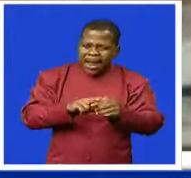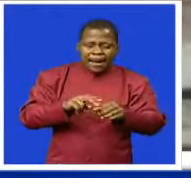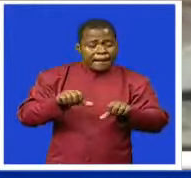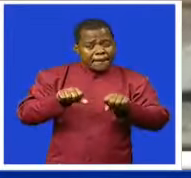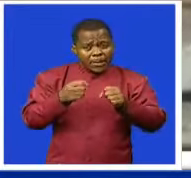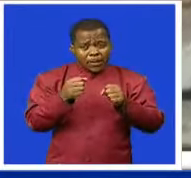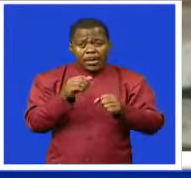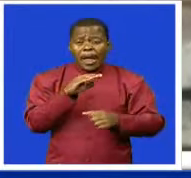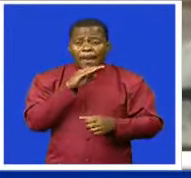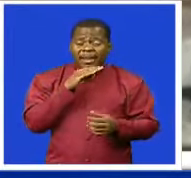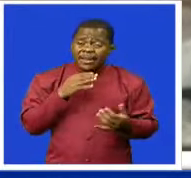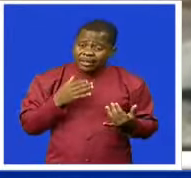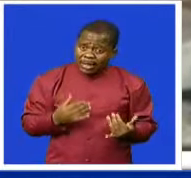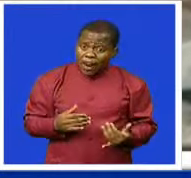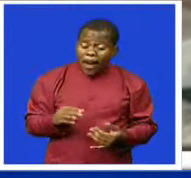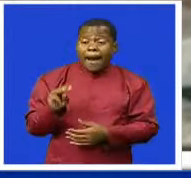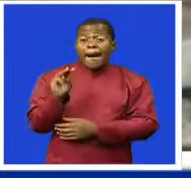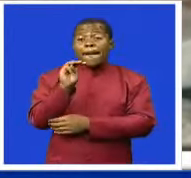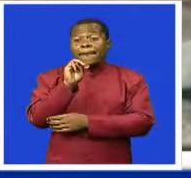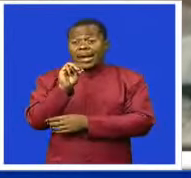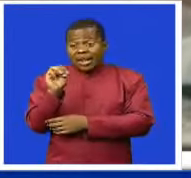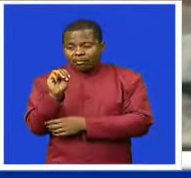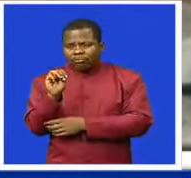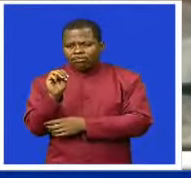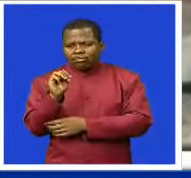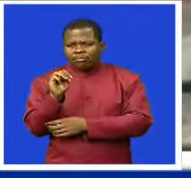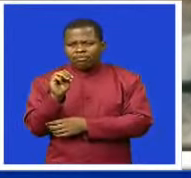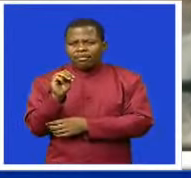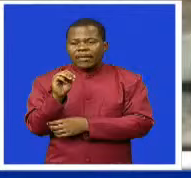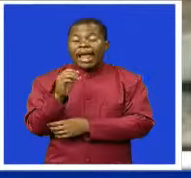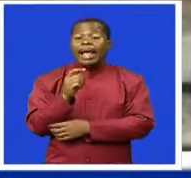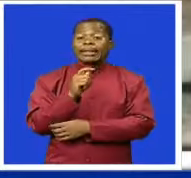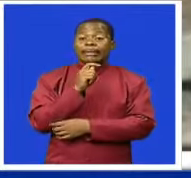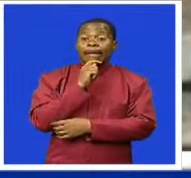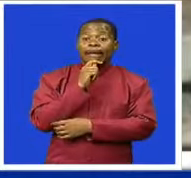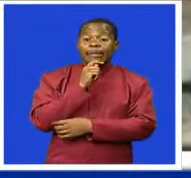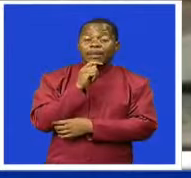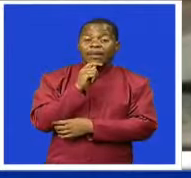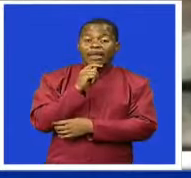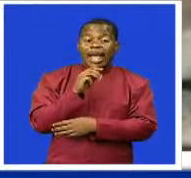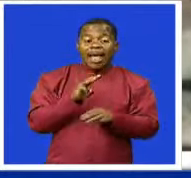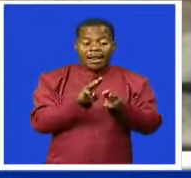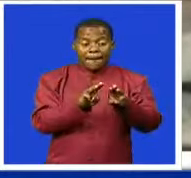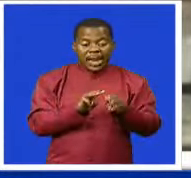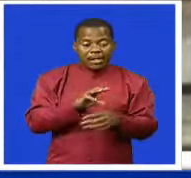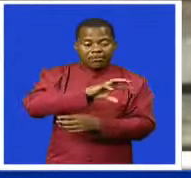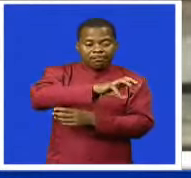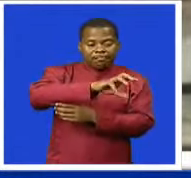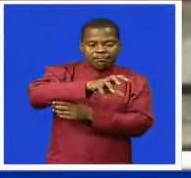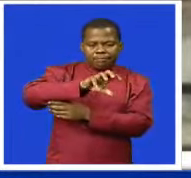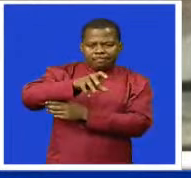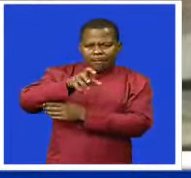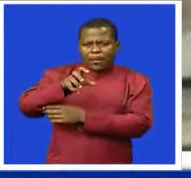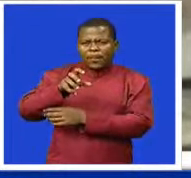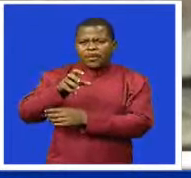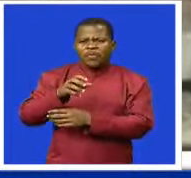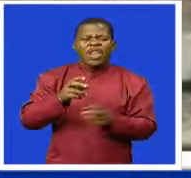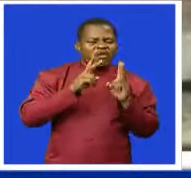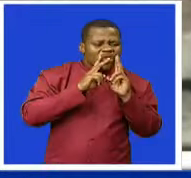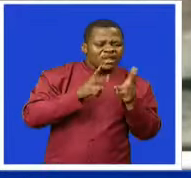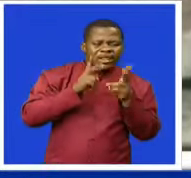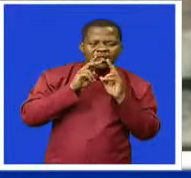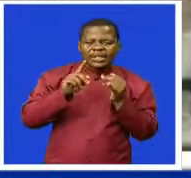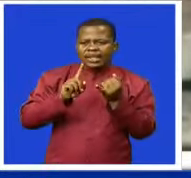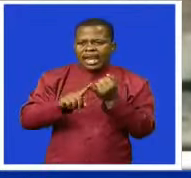nje. Sitawuvuka ekuseni sihambele letigodzi tethu sicala eNkhabolo sewelele